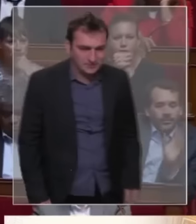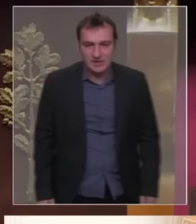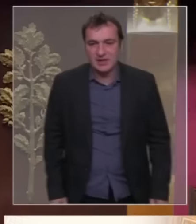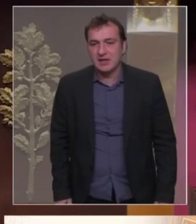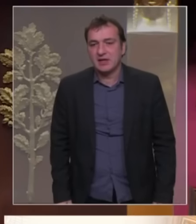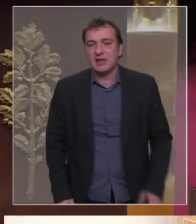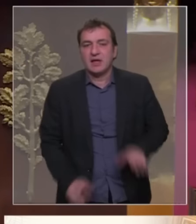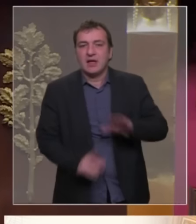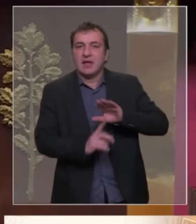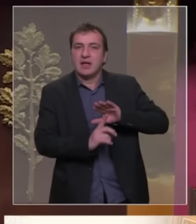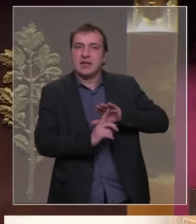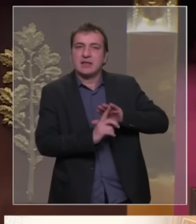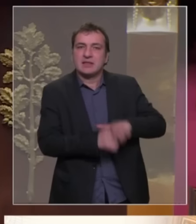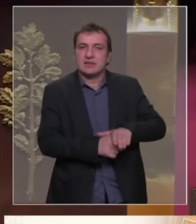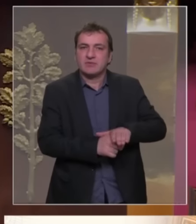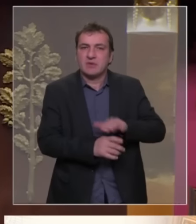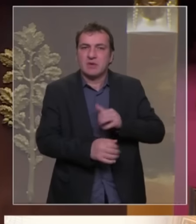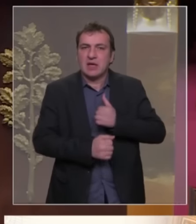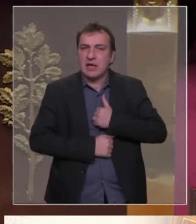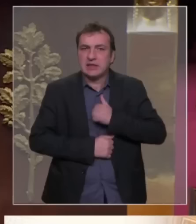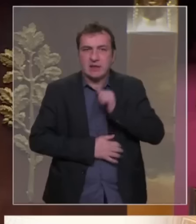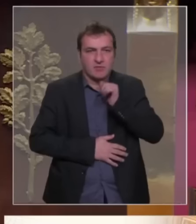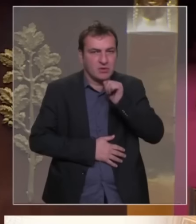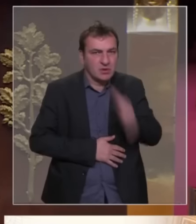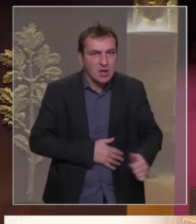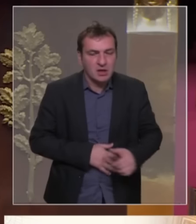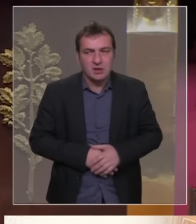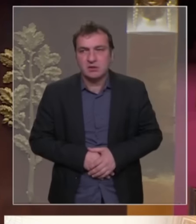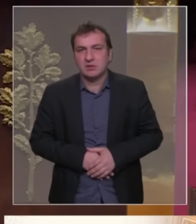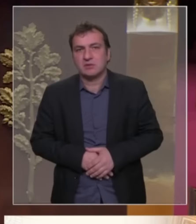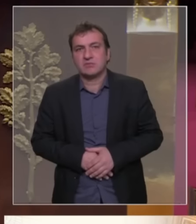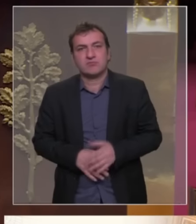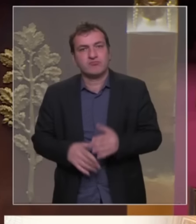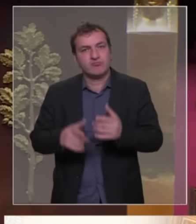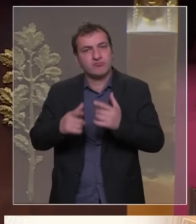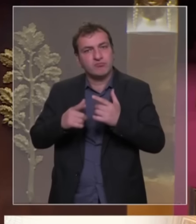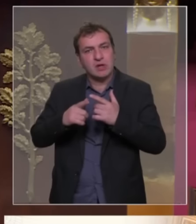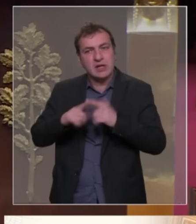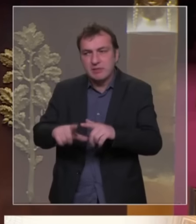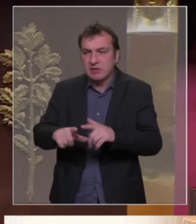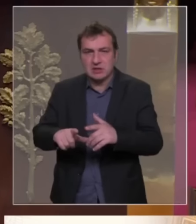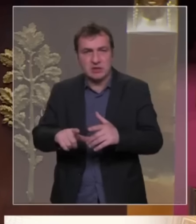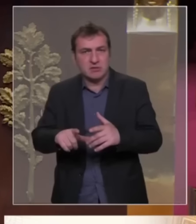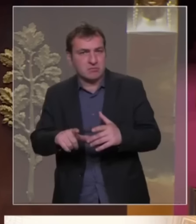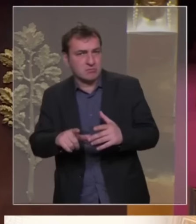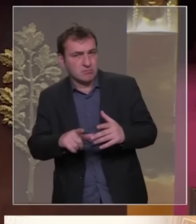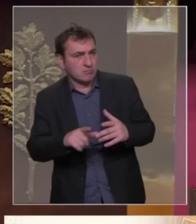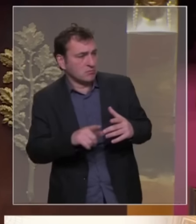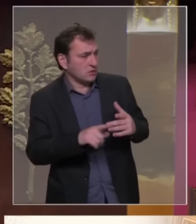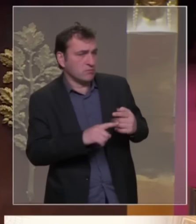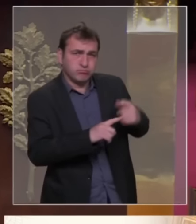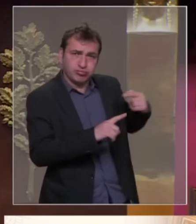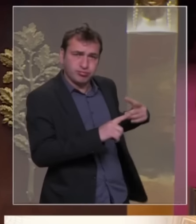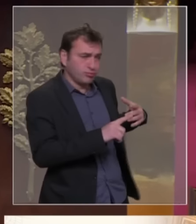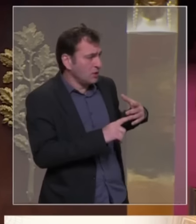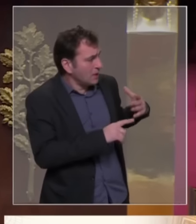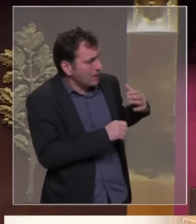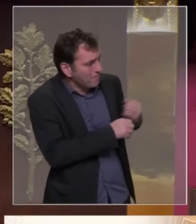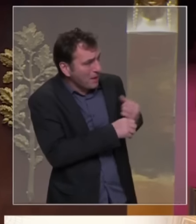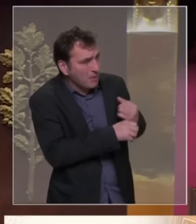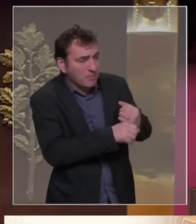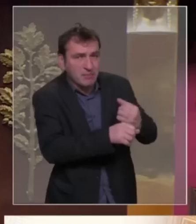Nous n'accepterons aucune remise en cause des libertés conquises au fil des ans. Je pense à la loi portée